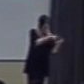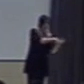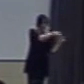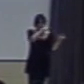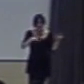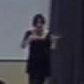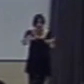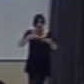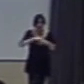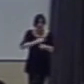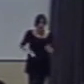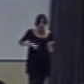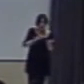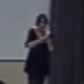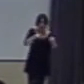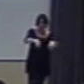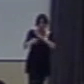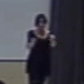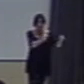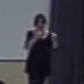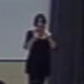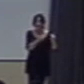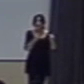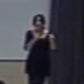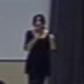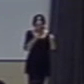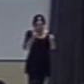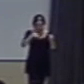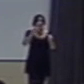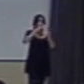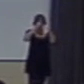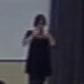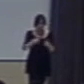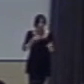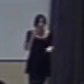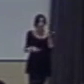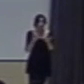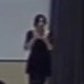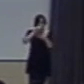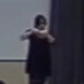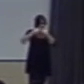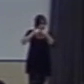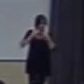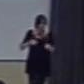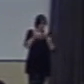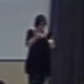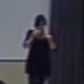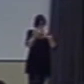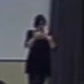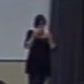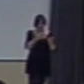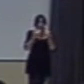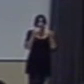el debat i, per descomptat, també comptem amb les seves valoracions i les seves aportacions i les reflexions que els vagin sorgint a partir